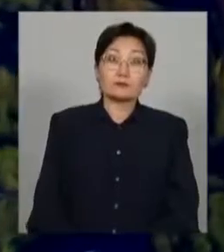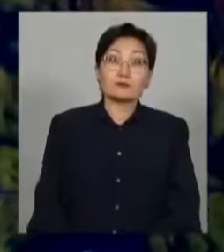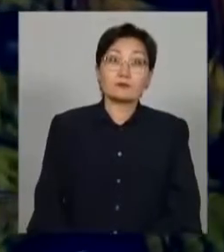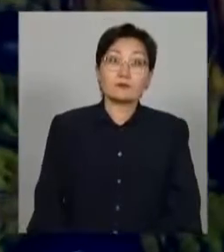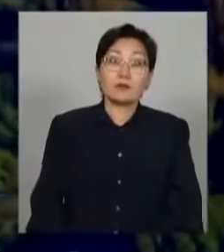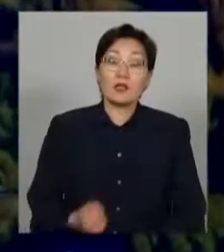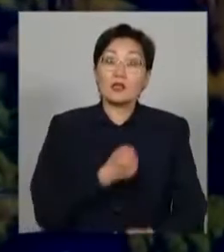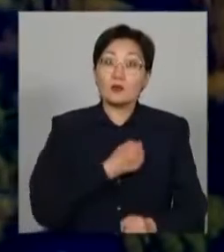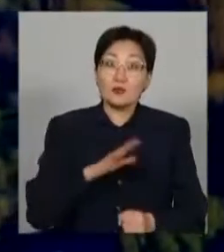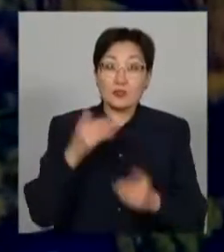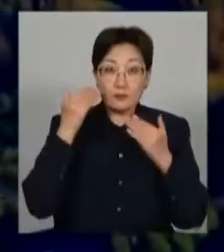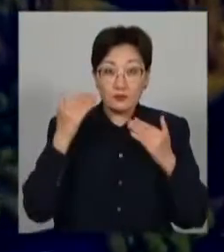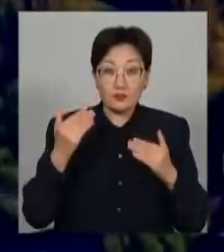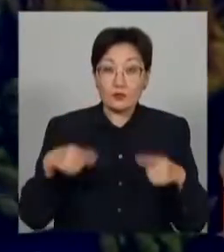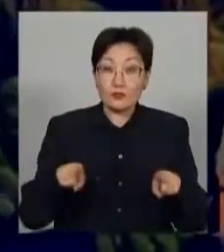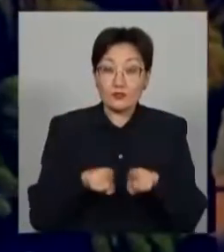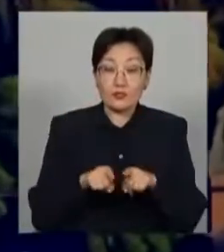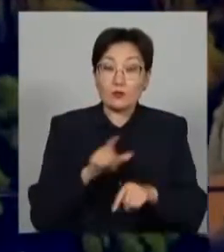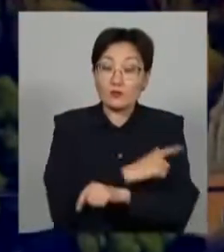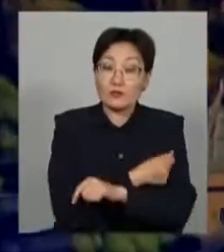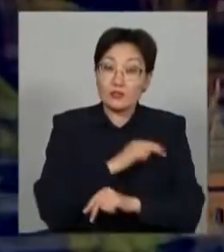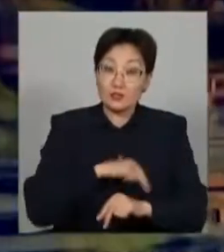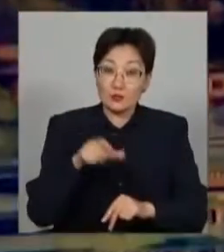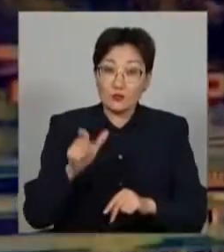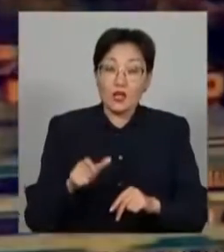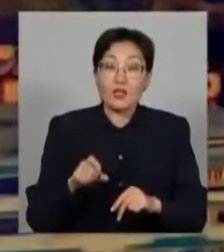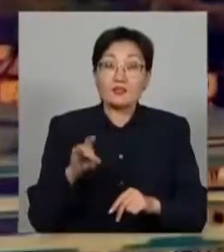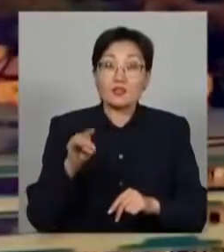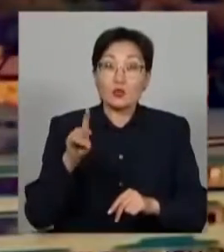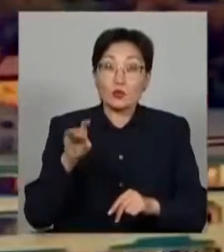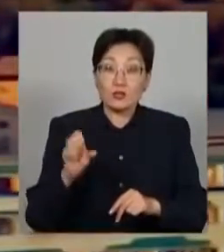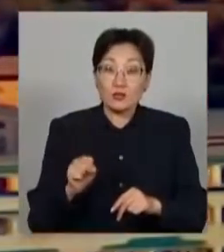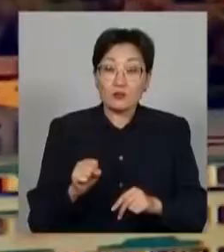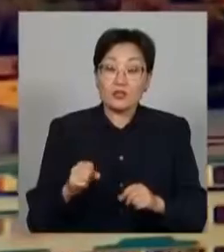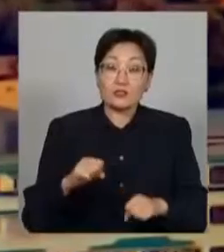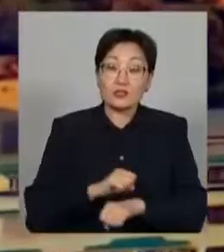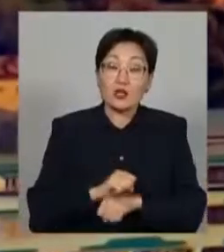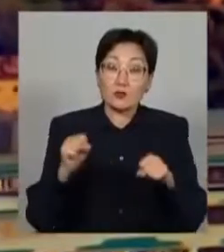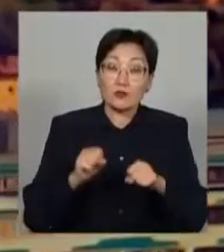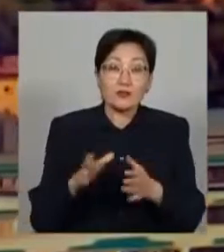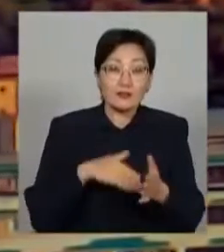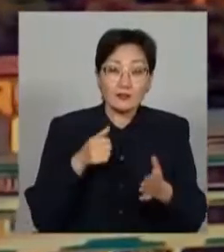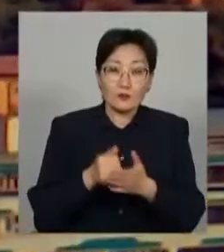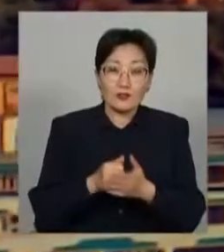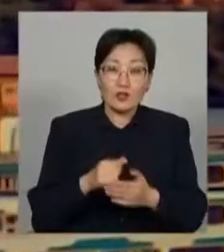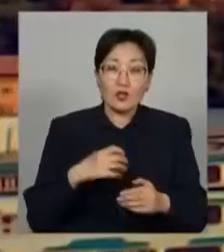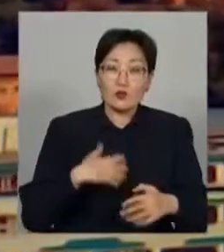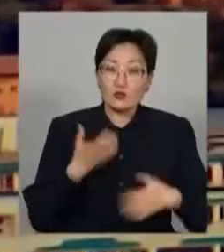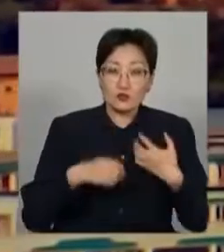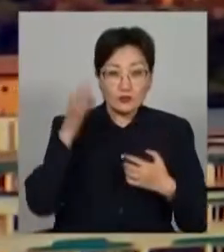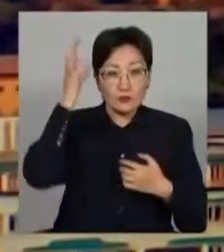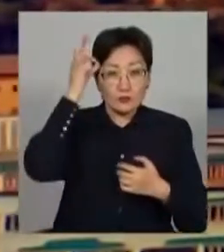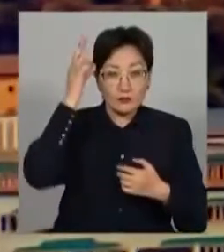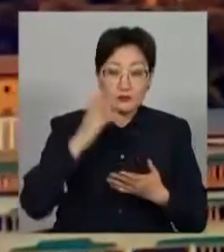Олар аяушылық дегенді білмеді. Осылай деген медицина қызметкері Зинура Сапабекова қанды қаңтар оқиғасын әлі күнге дейін қорқынышпен еске